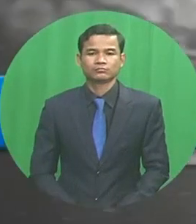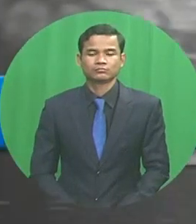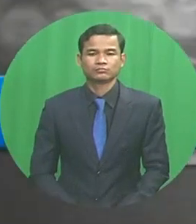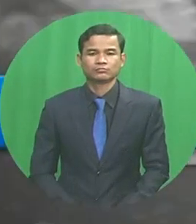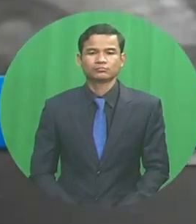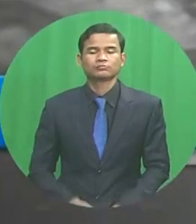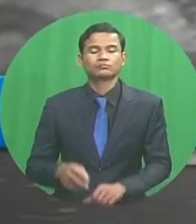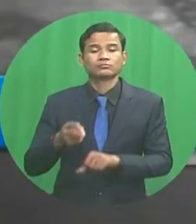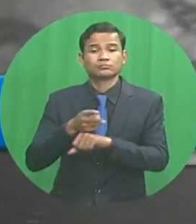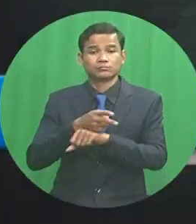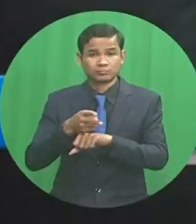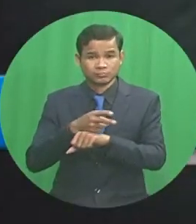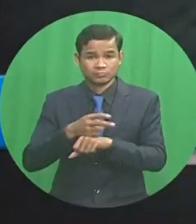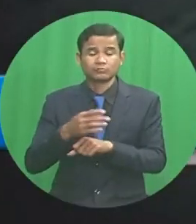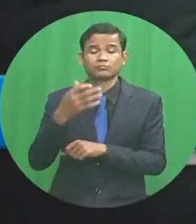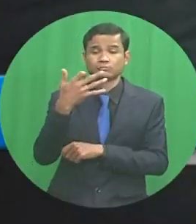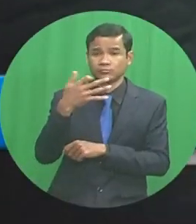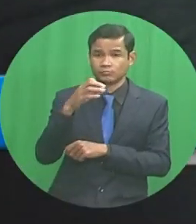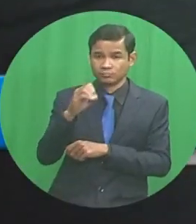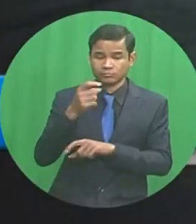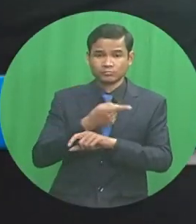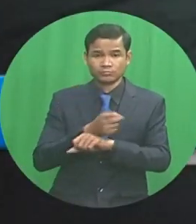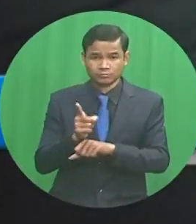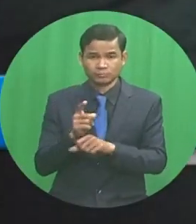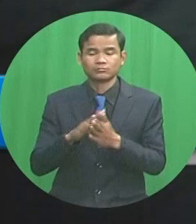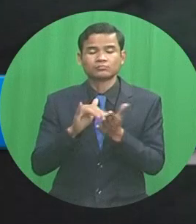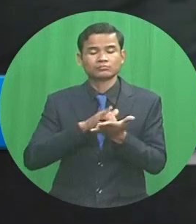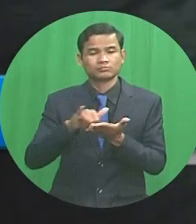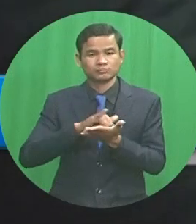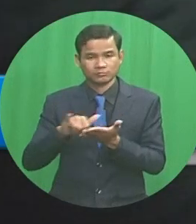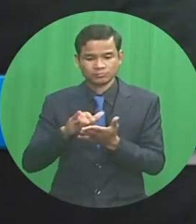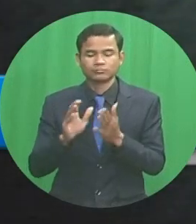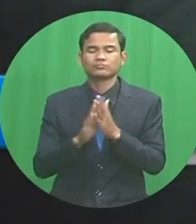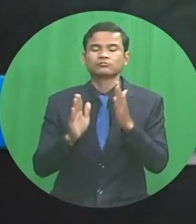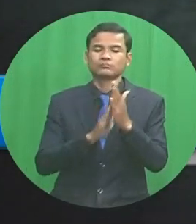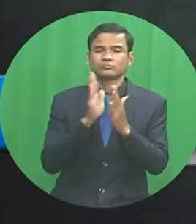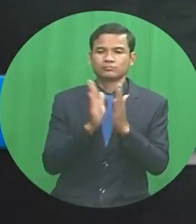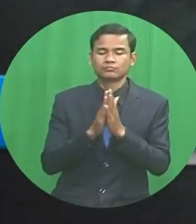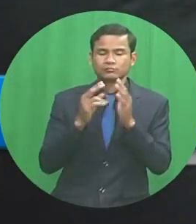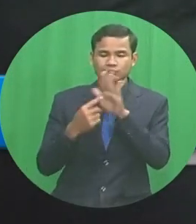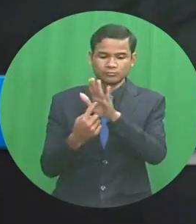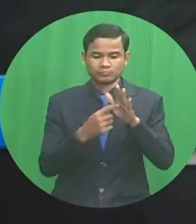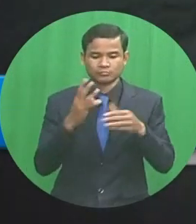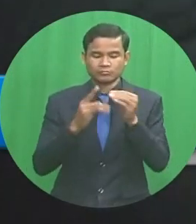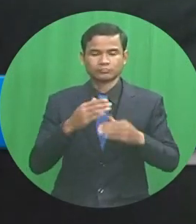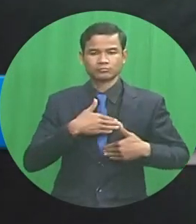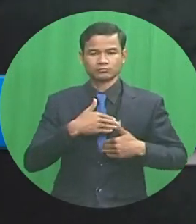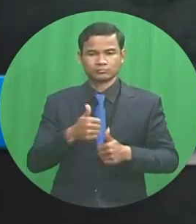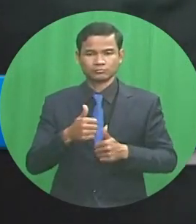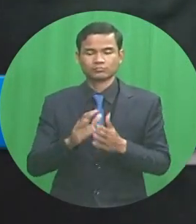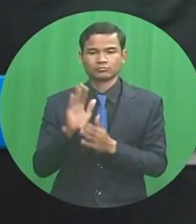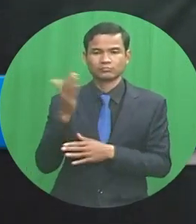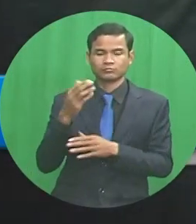ខ្សែវីដេអូឯកសារជាង80នាទីនៅលើ Channel YouTube របស់ស្ថាប័ននេះបង្ហាញពីសមត្ថផលគួរឲ្យចាប់អារម្មណ៍មួយចំនួន